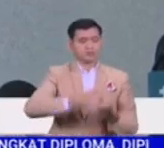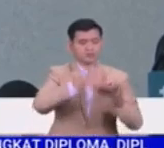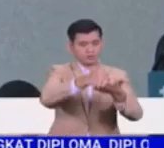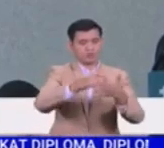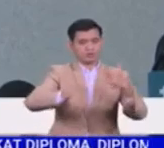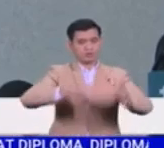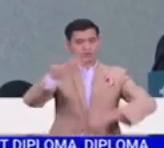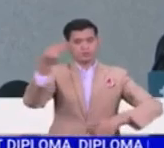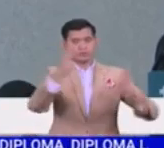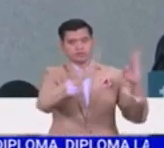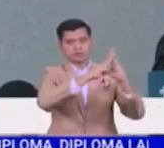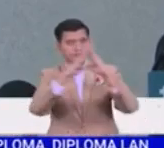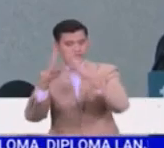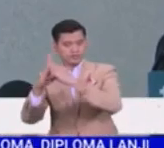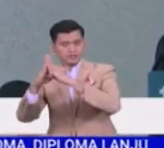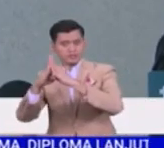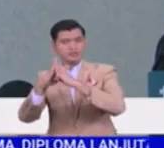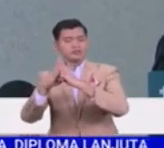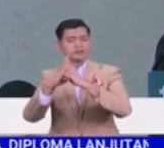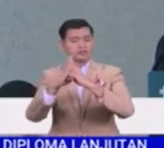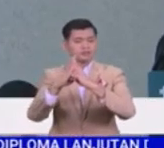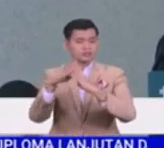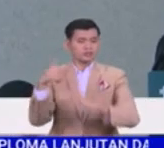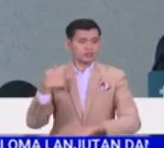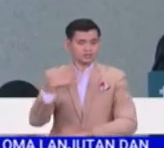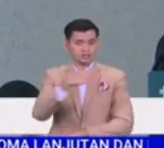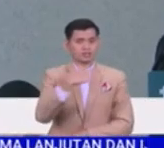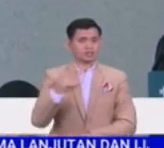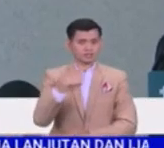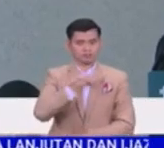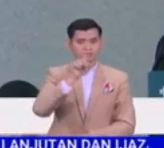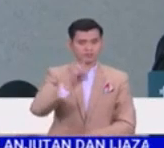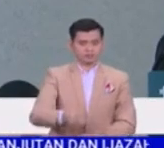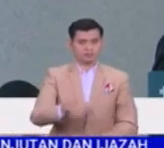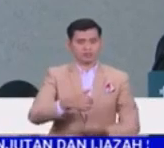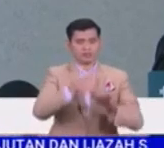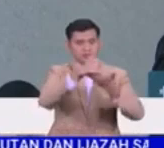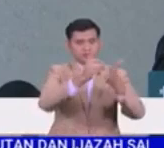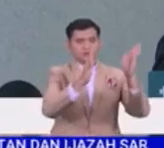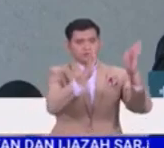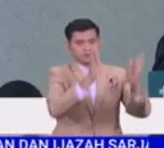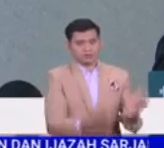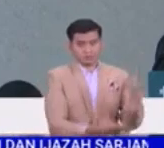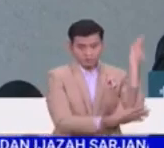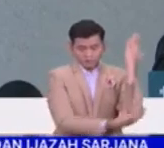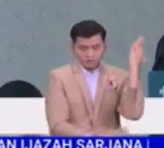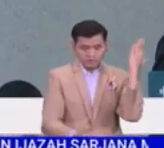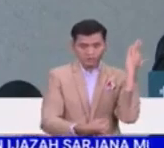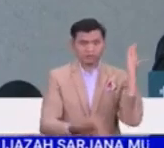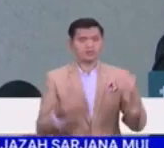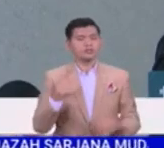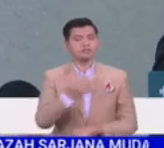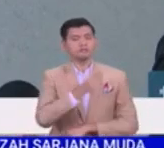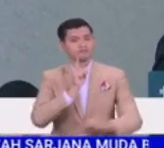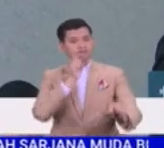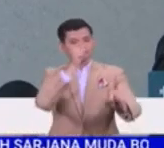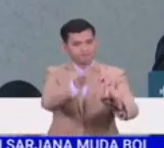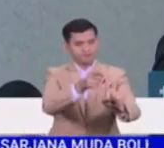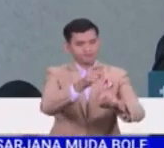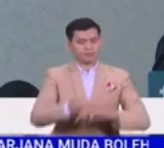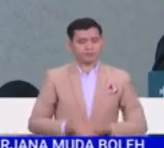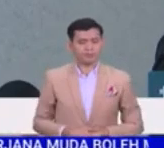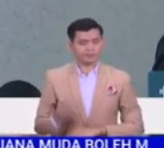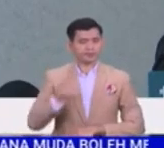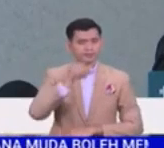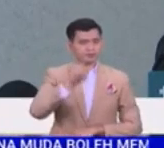ya, antara miskin dan kaya. Dua perkara yang penting. Yang pertama ialah untuk kena pasti siapa mereka